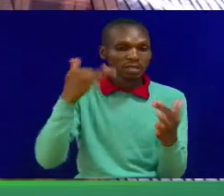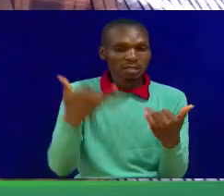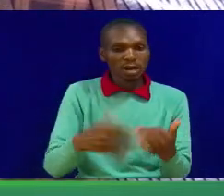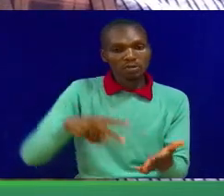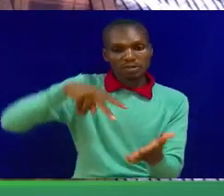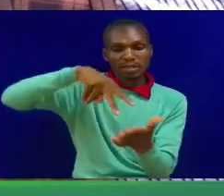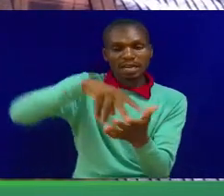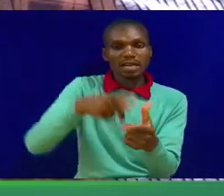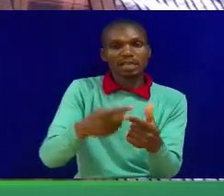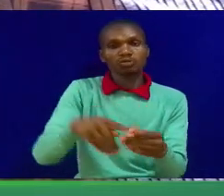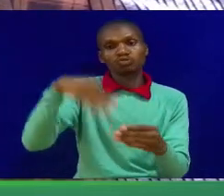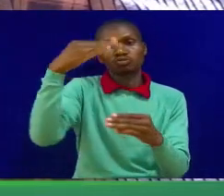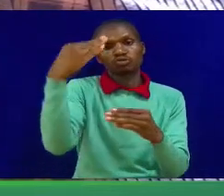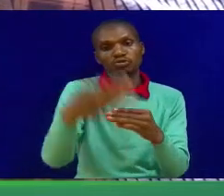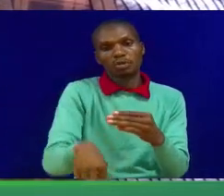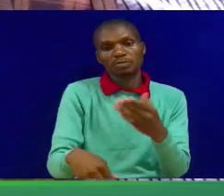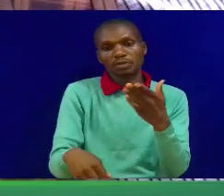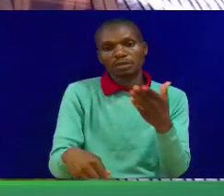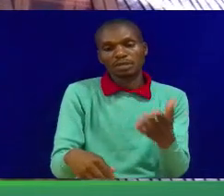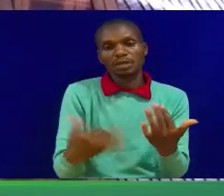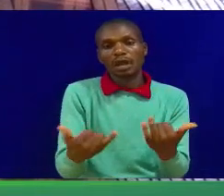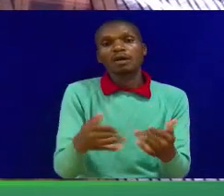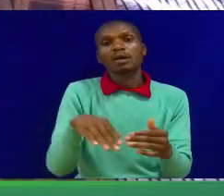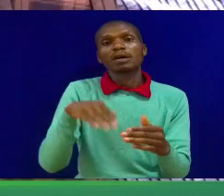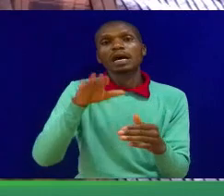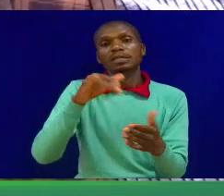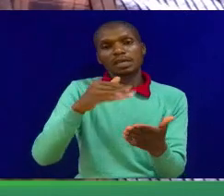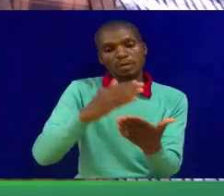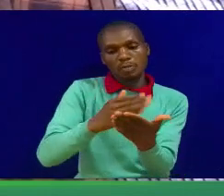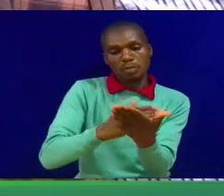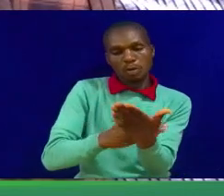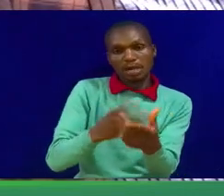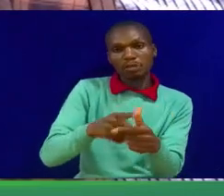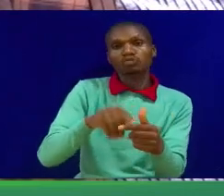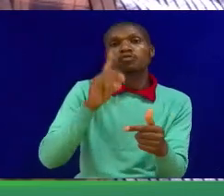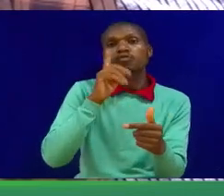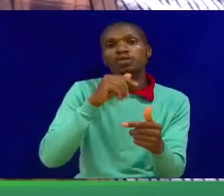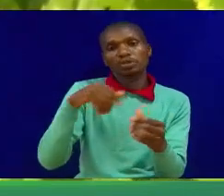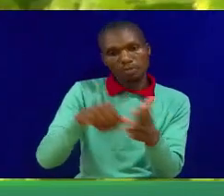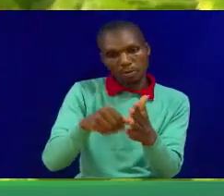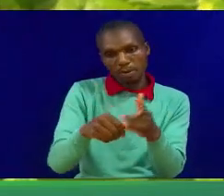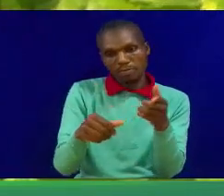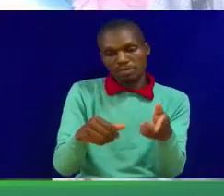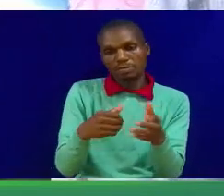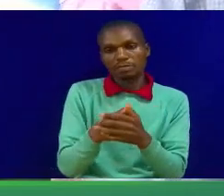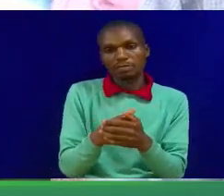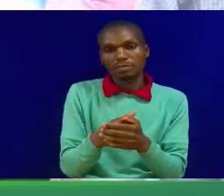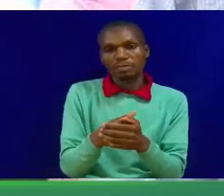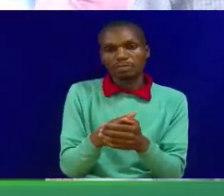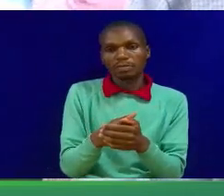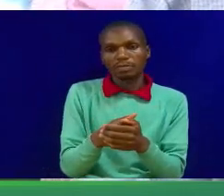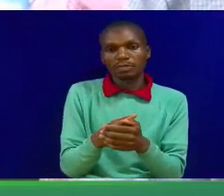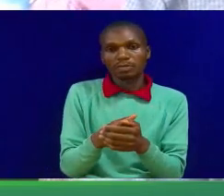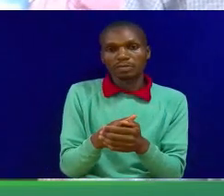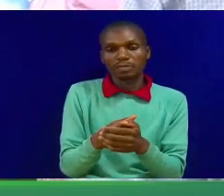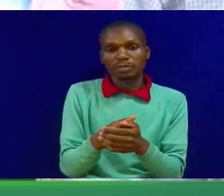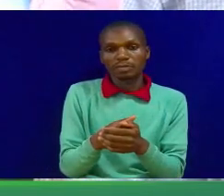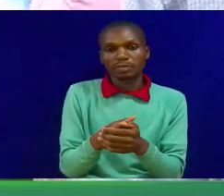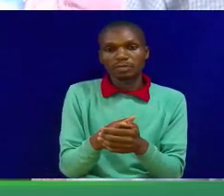na kukikeli enganeyo, asabono babu liye mirovere ya vena kubekwa, ilikokora obobe obo. As religious